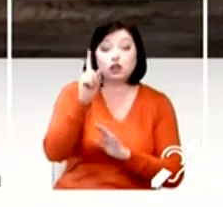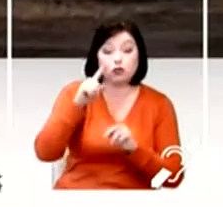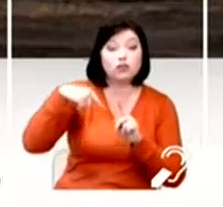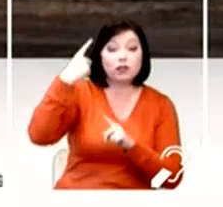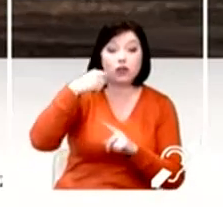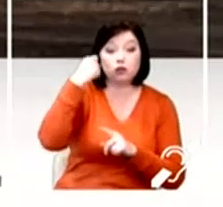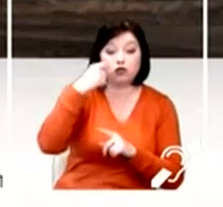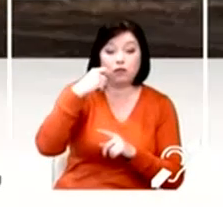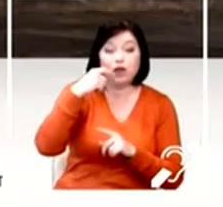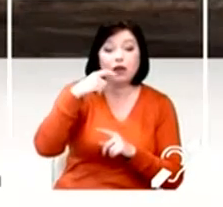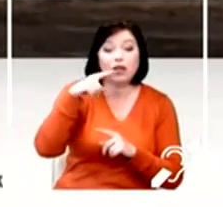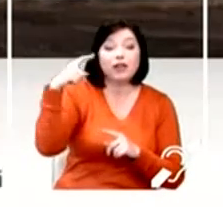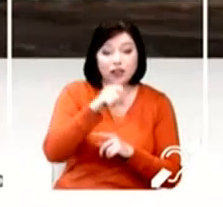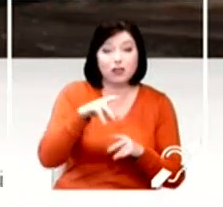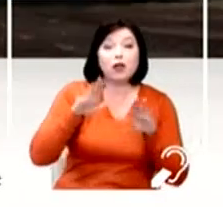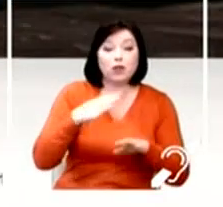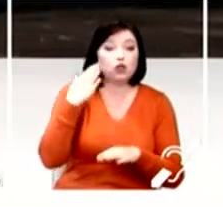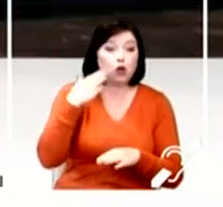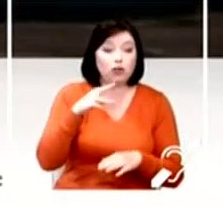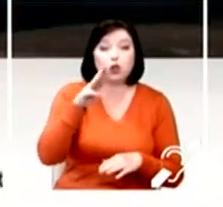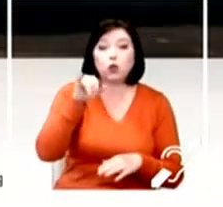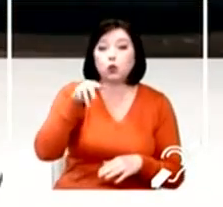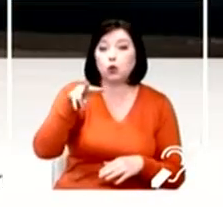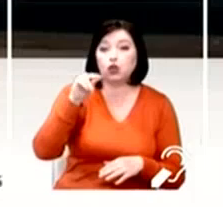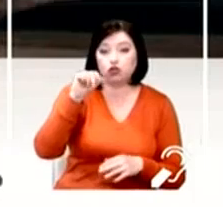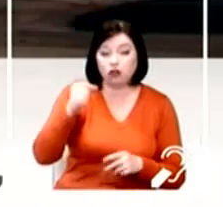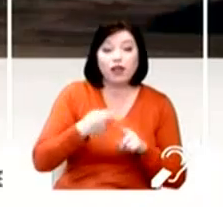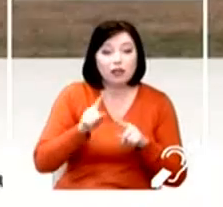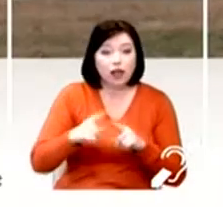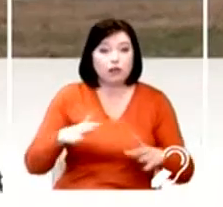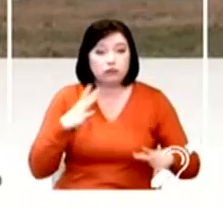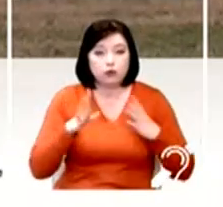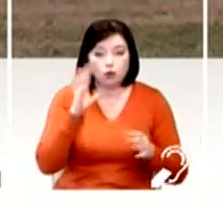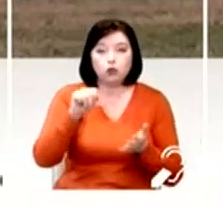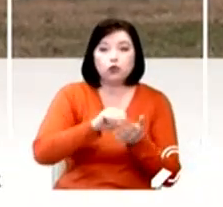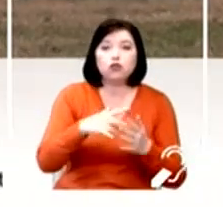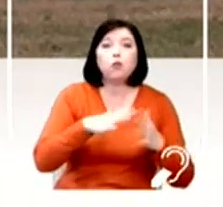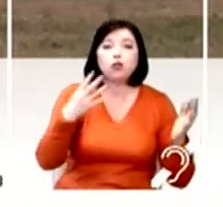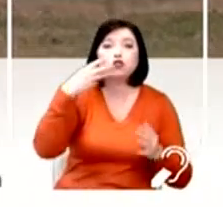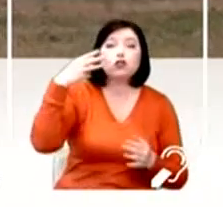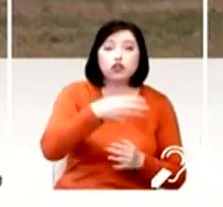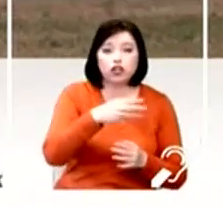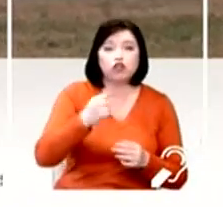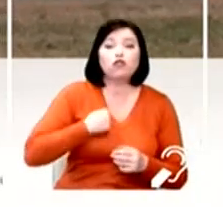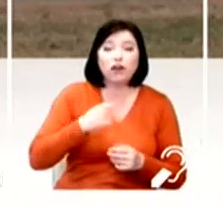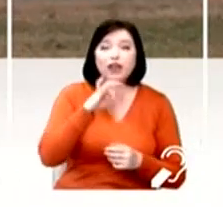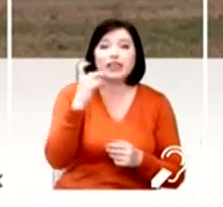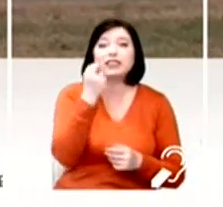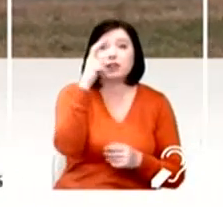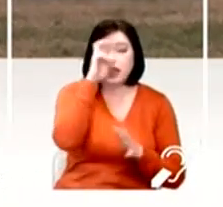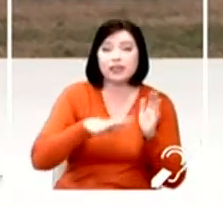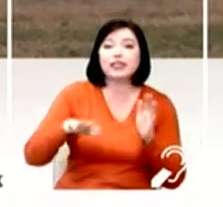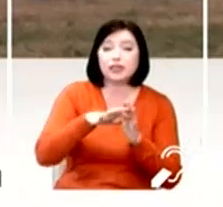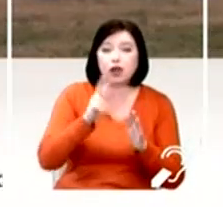poligonul Babadag din județul Tulcea. La această aplicație iau parte peste 3.000 de militari din 12 state membre